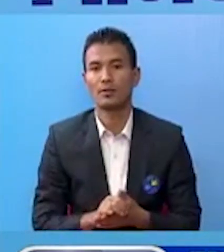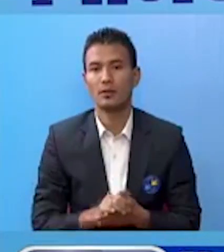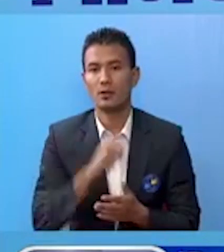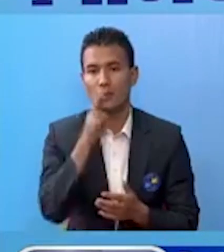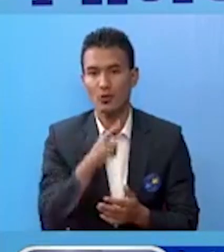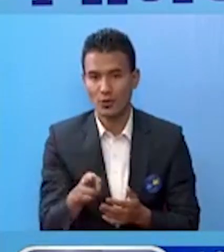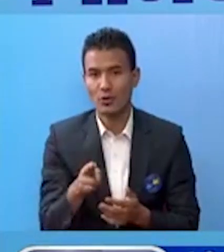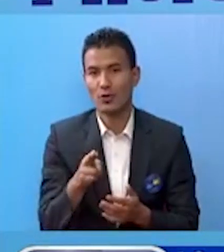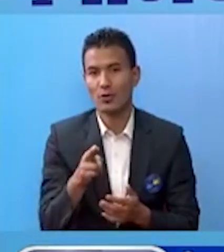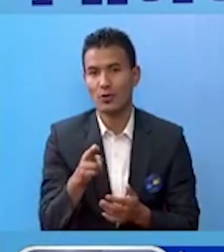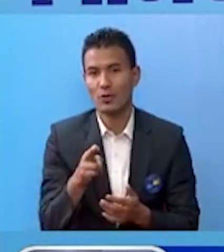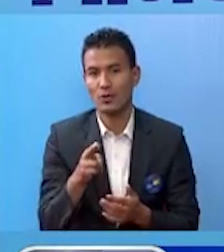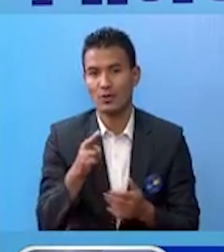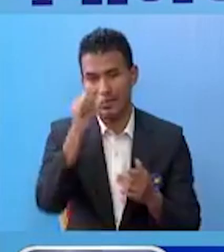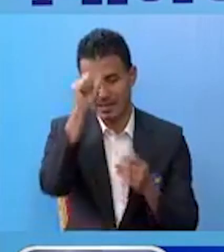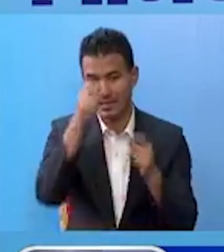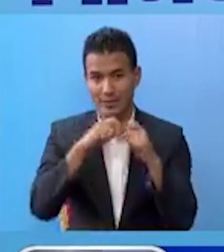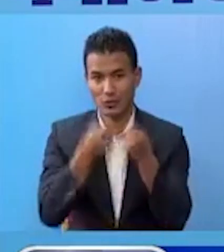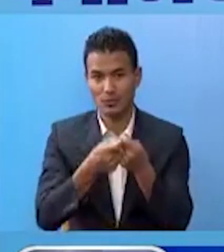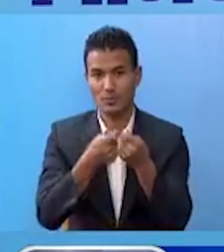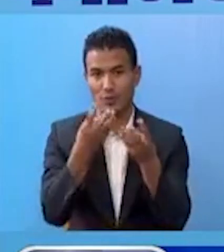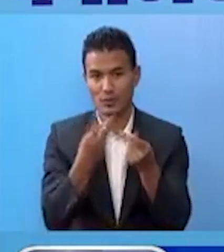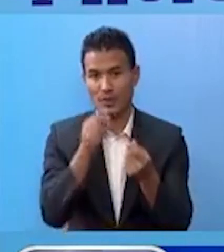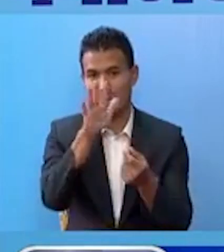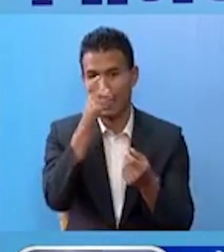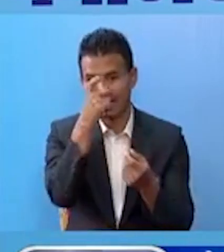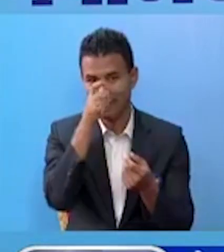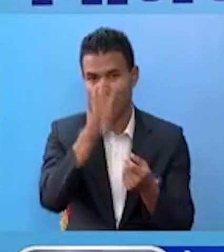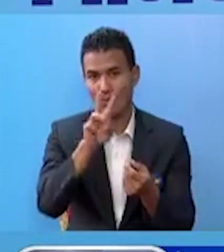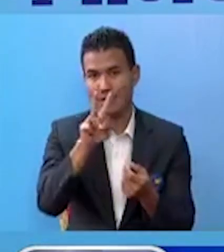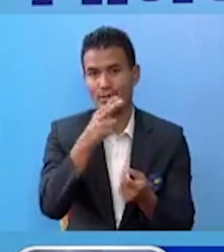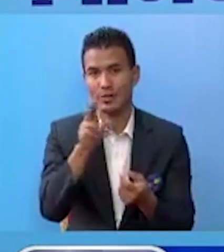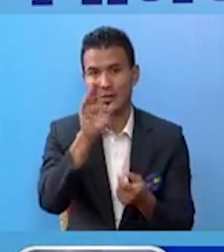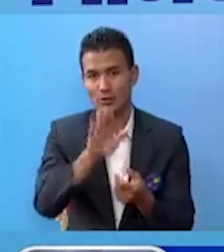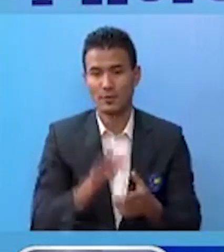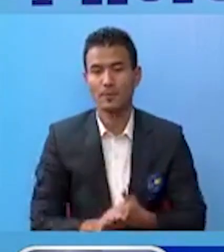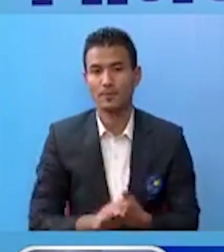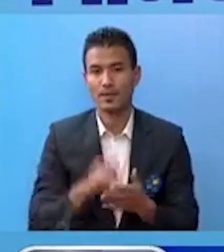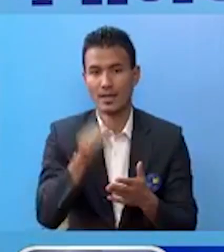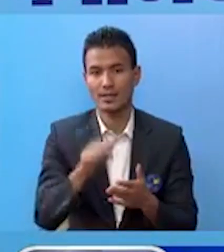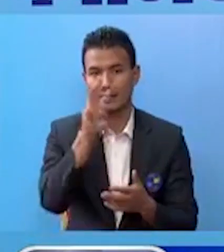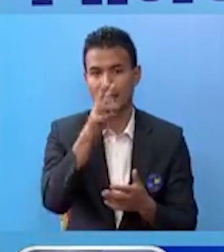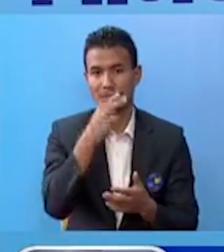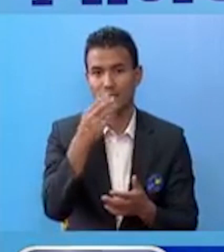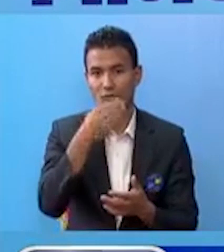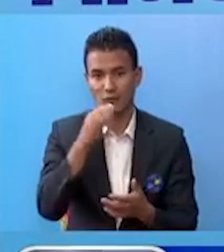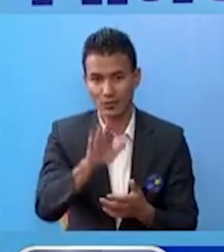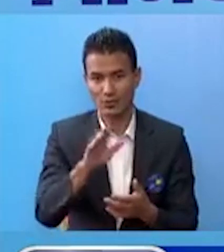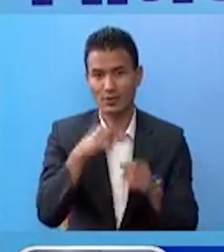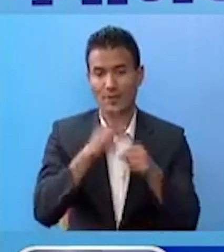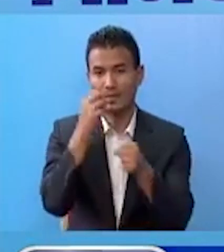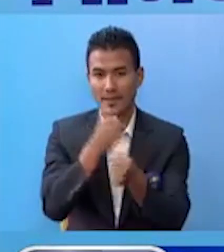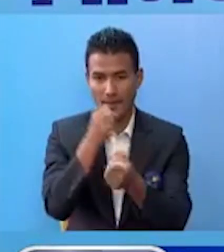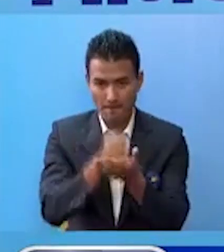र रेड जोनमा परेकाको संख्या 542 छ। आज 3 जना हुनुहुन्छ, उहाँहरू